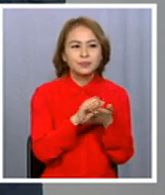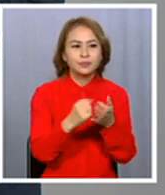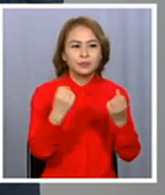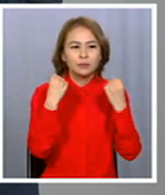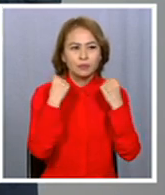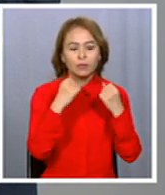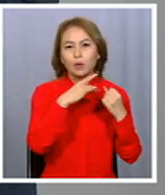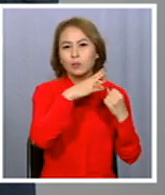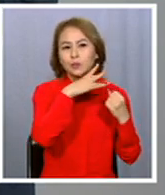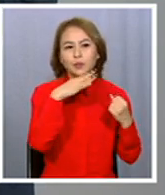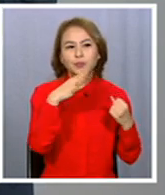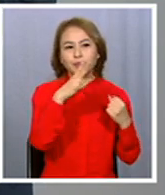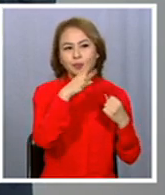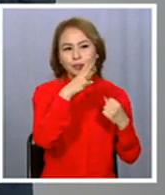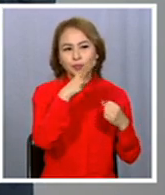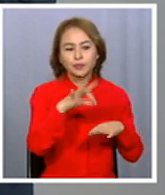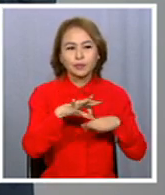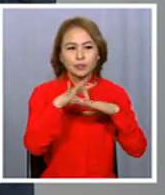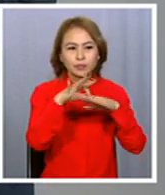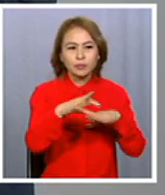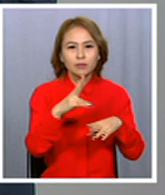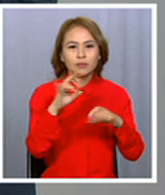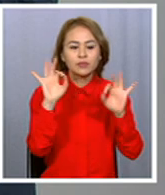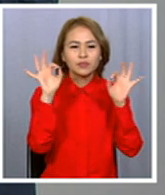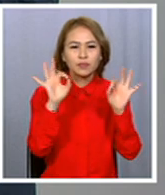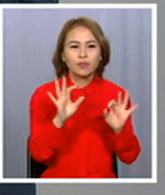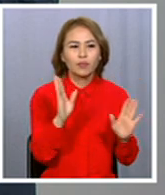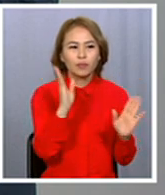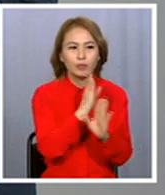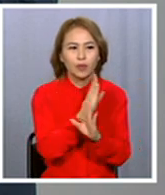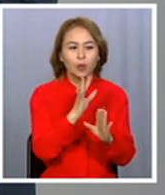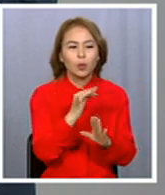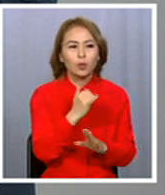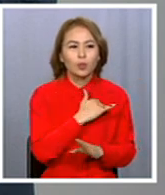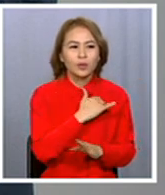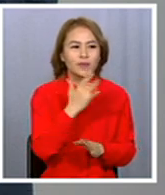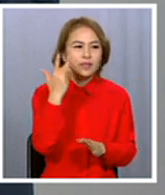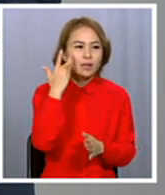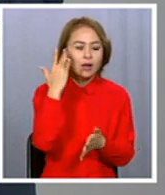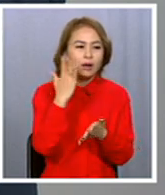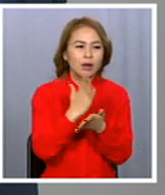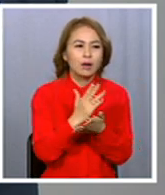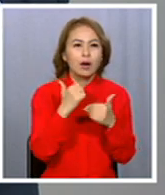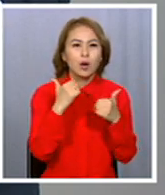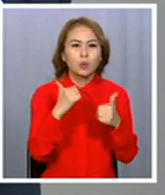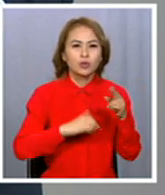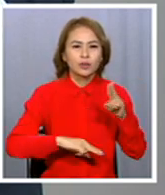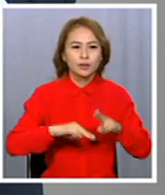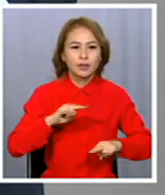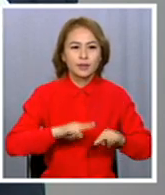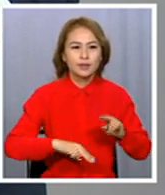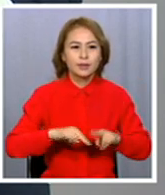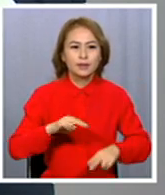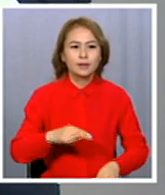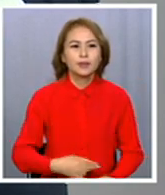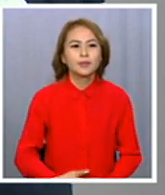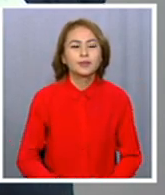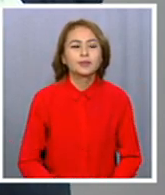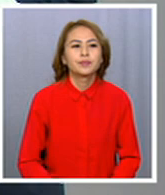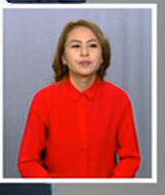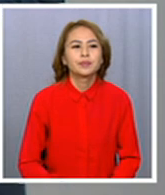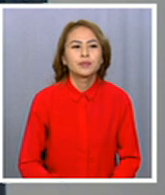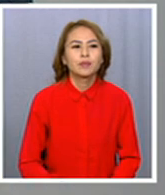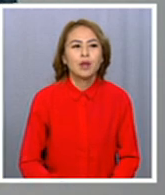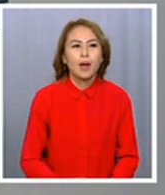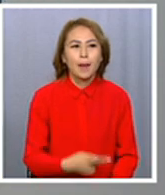занимаюсь спортом, много времени провожу на свежем воздухе, и у меня всегда хорошее настроение.